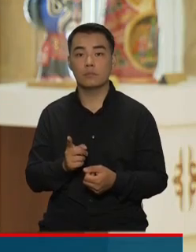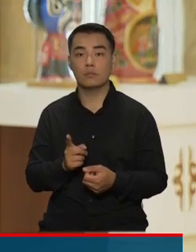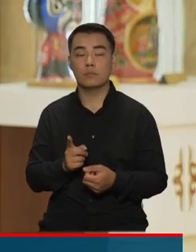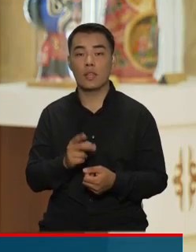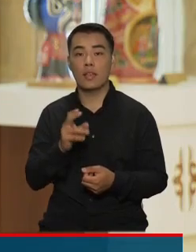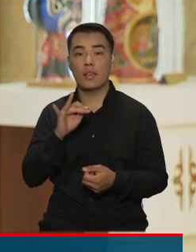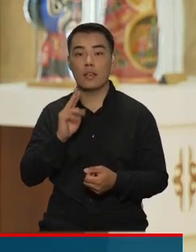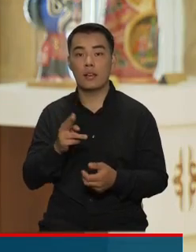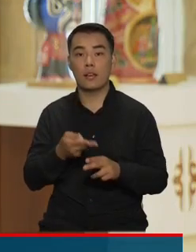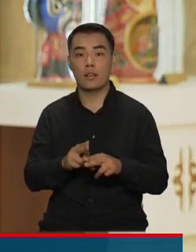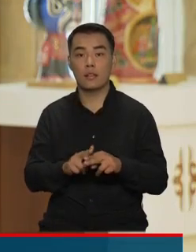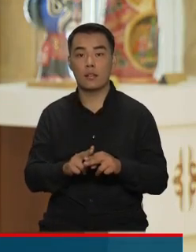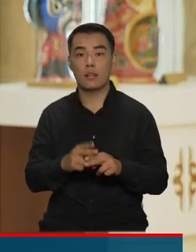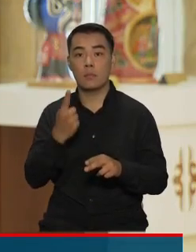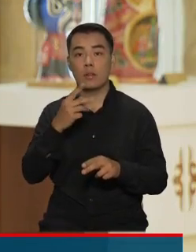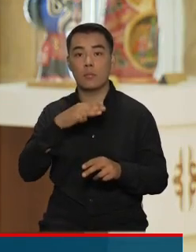киіктің басын